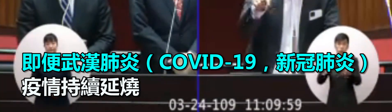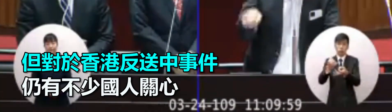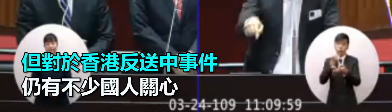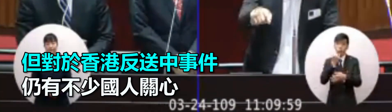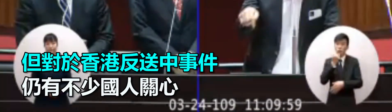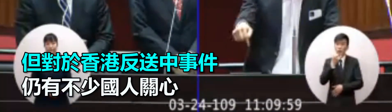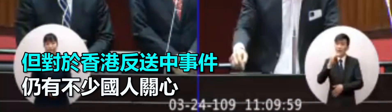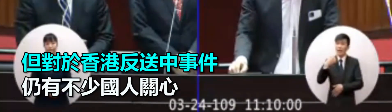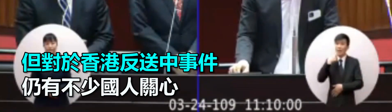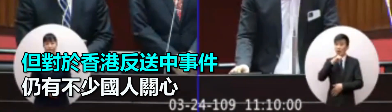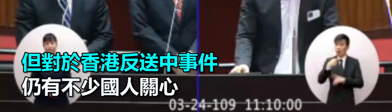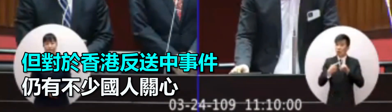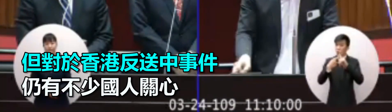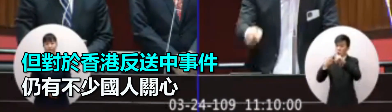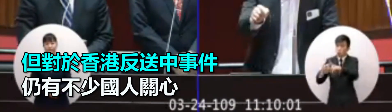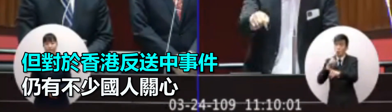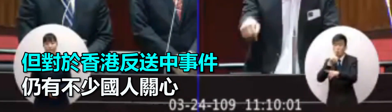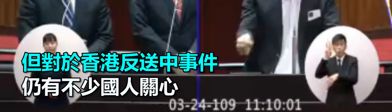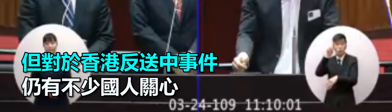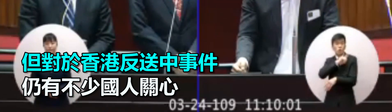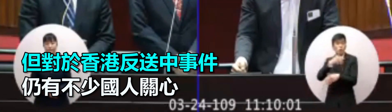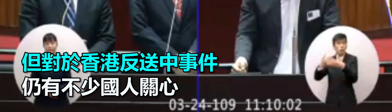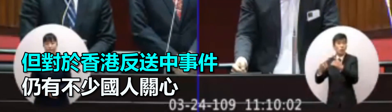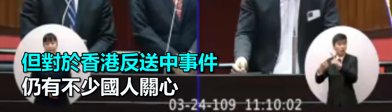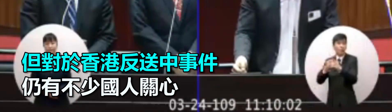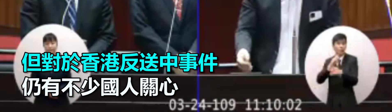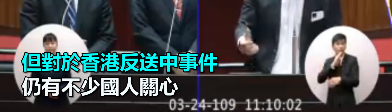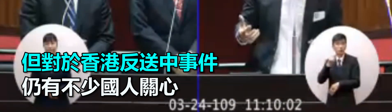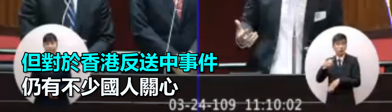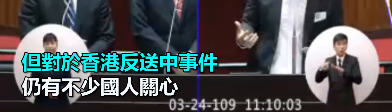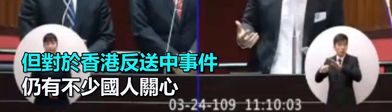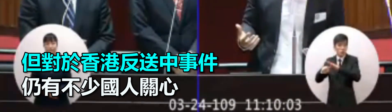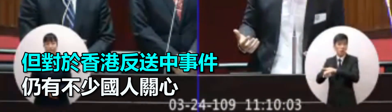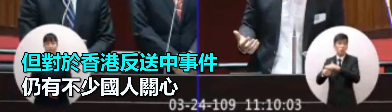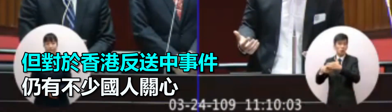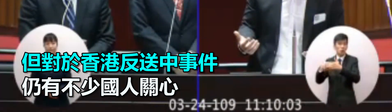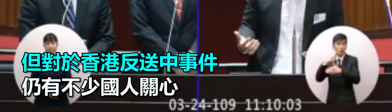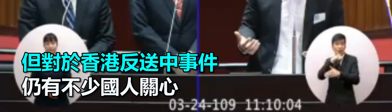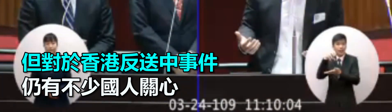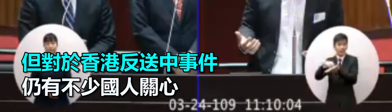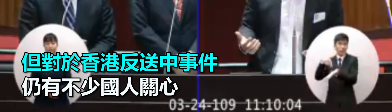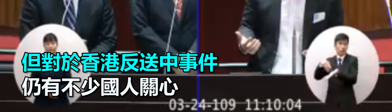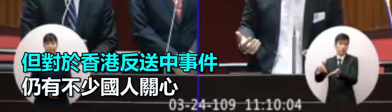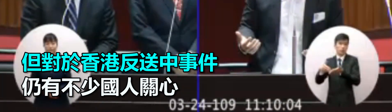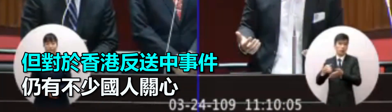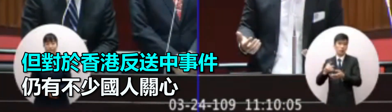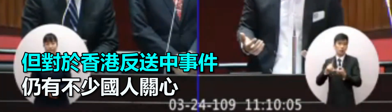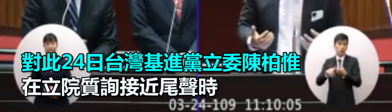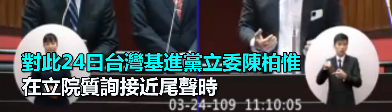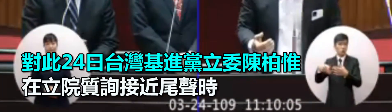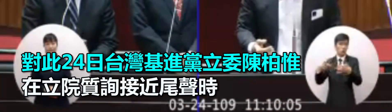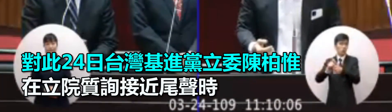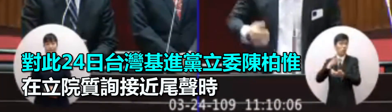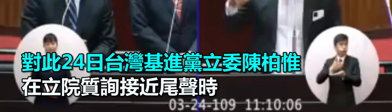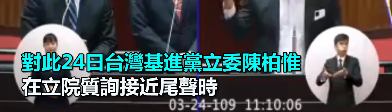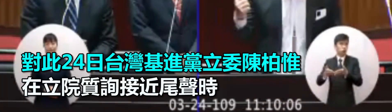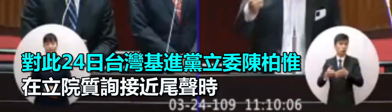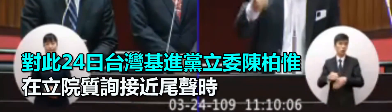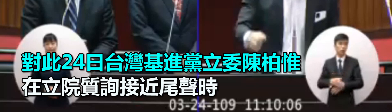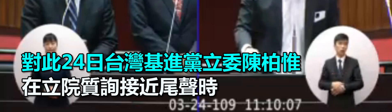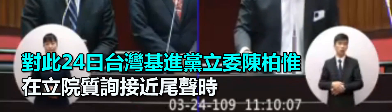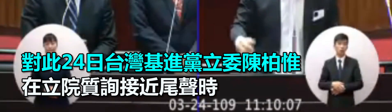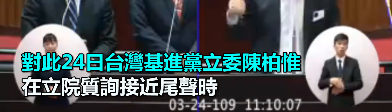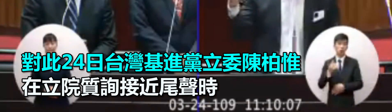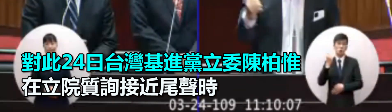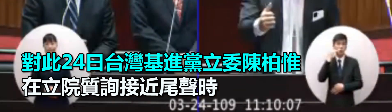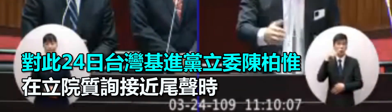人嘞，中国人来台湾，伊赶快嘛是做中国人，迄叫入台证嘛。所以这个问题是历史上咱来去解决的问题啊。那如果咱讲啊，咱物